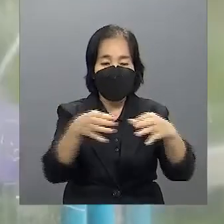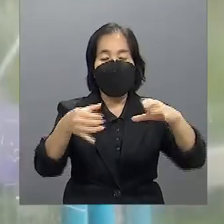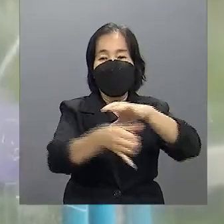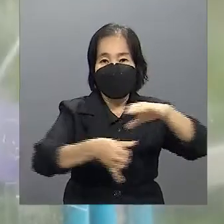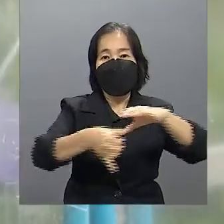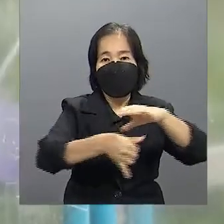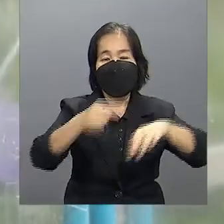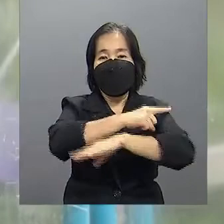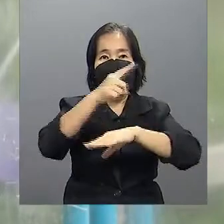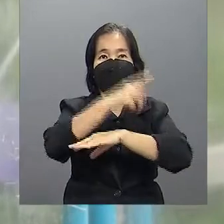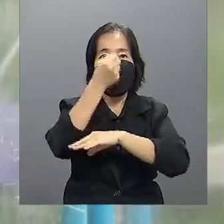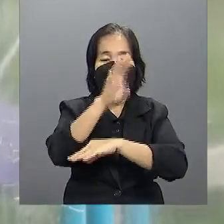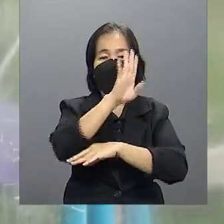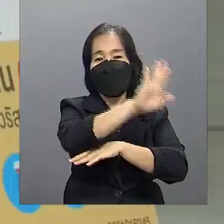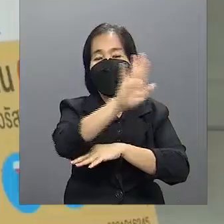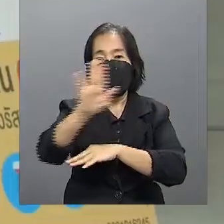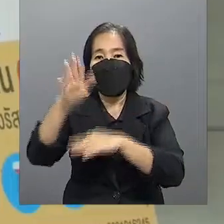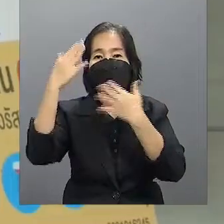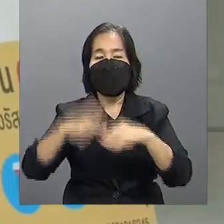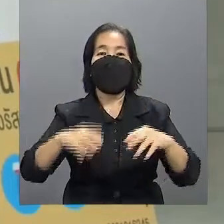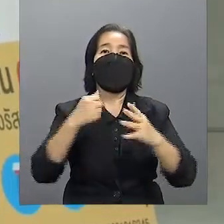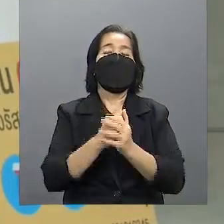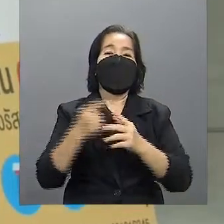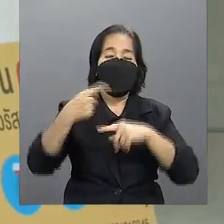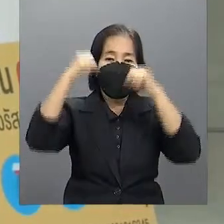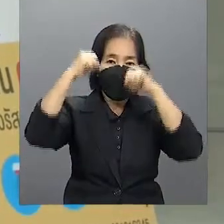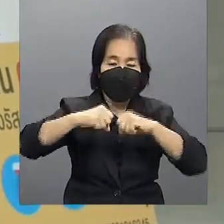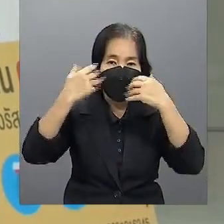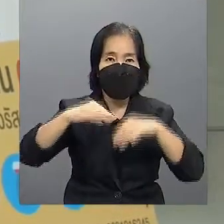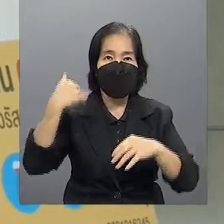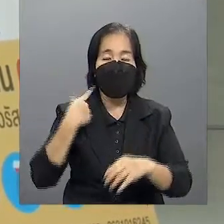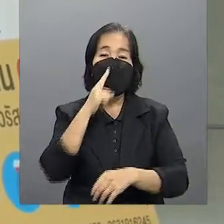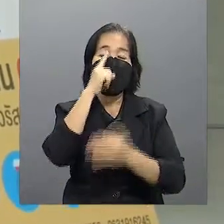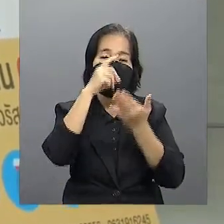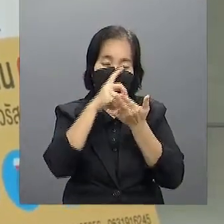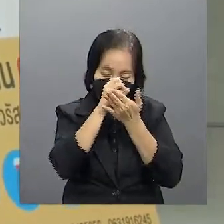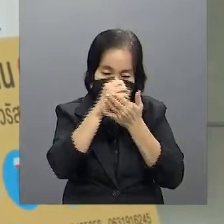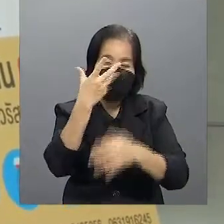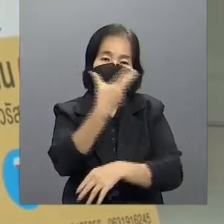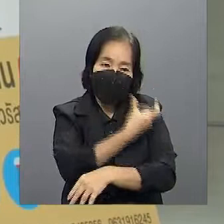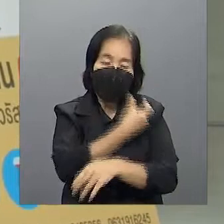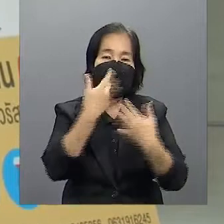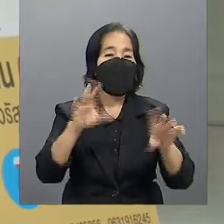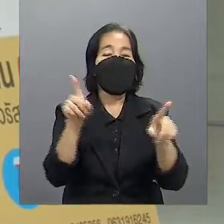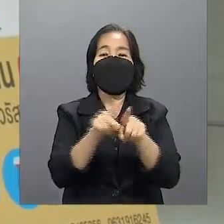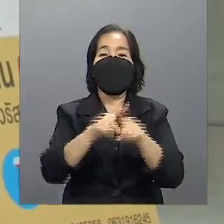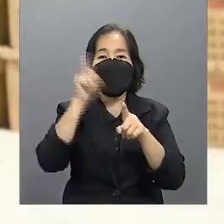พื้นที่และแม้เจ้าของลงเองผ่านการฉีดวัคซีนครบ2เข็มก็ต้องกักตัวเพื่อรอดูอาการเป็นเวลา